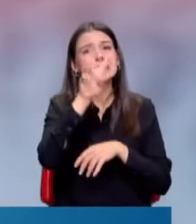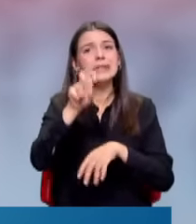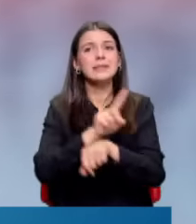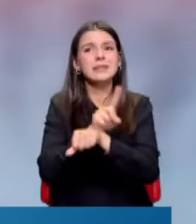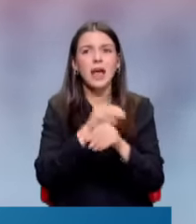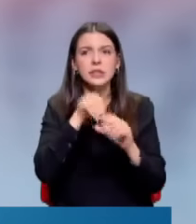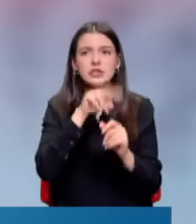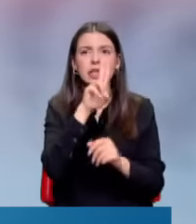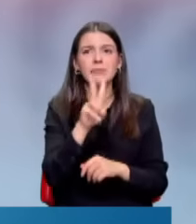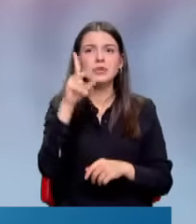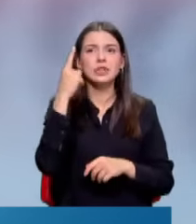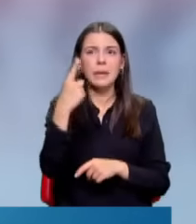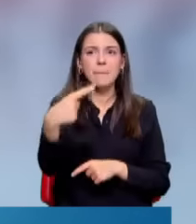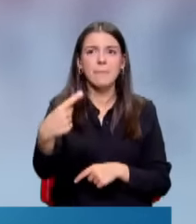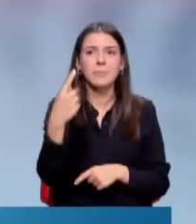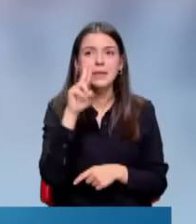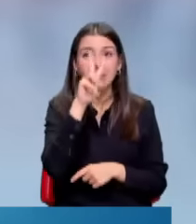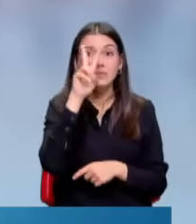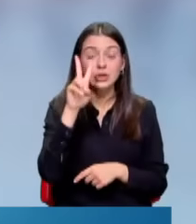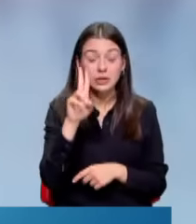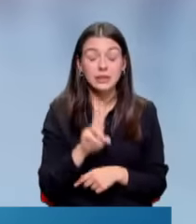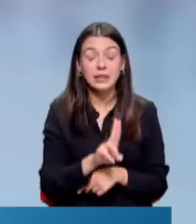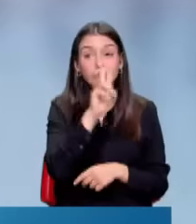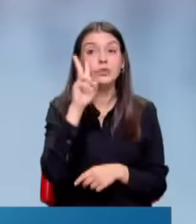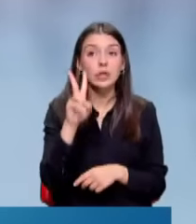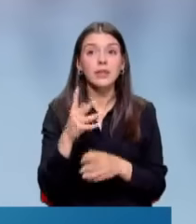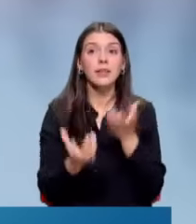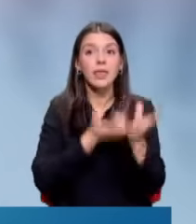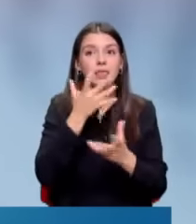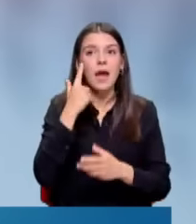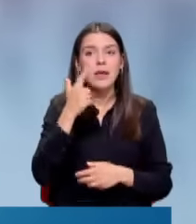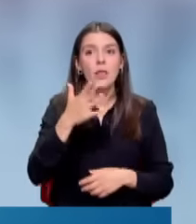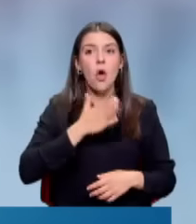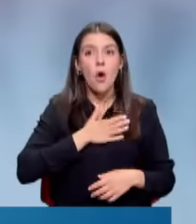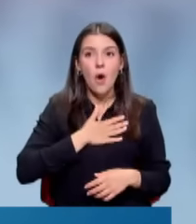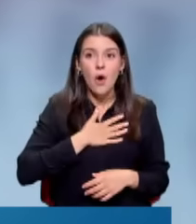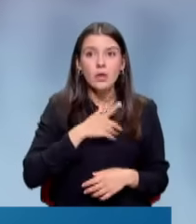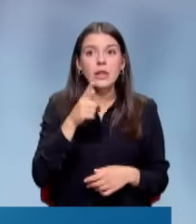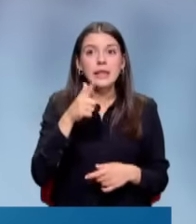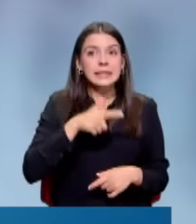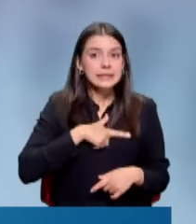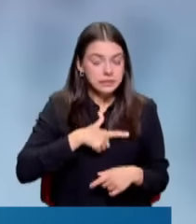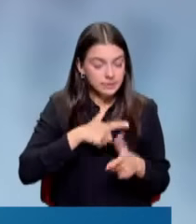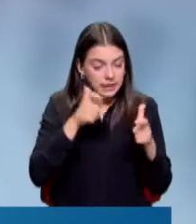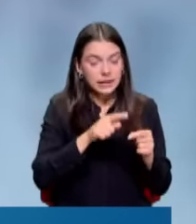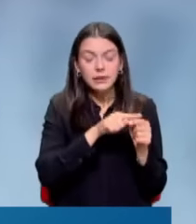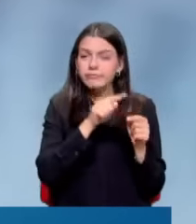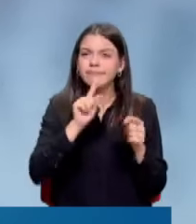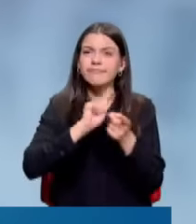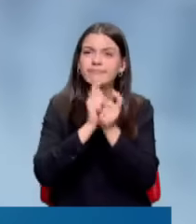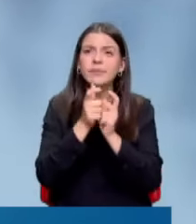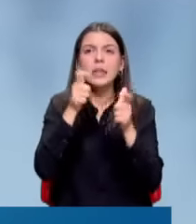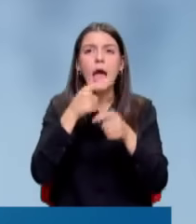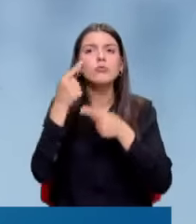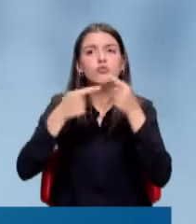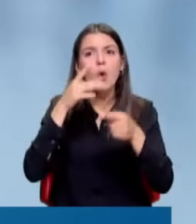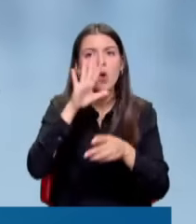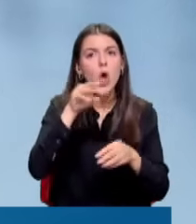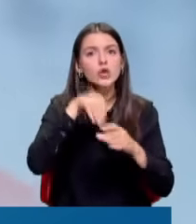on binlerce hektarlık alanı küle çevirdi. Başta İzmir olmak üzere diyerek illeri sayıyor ve yerleşim yerlerine kadar